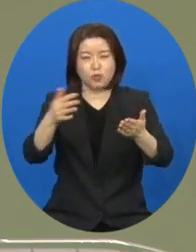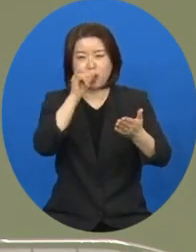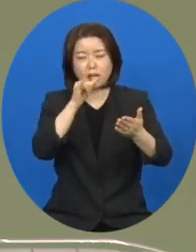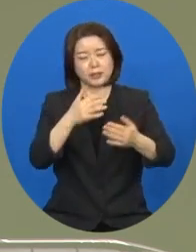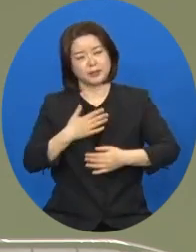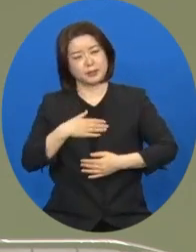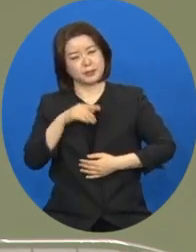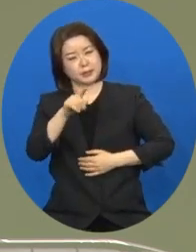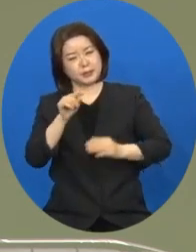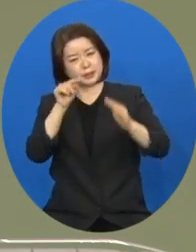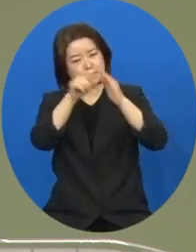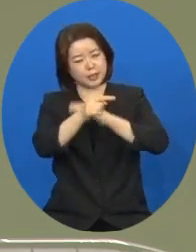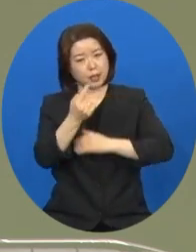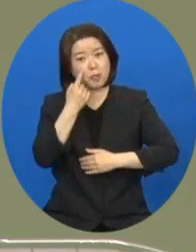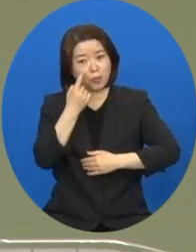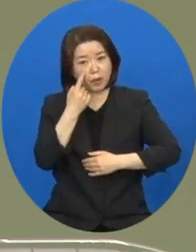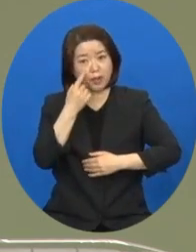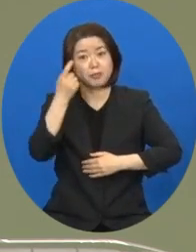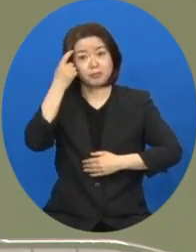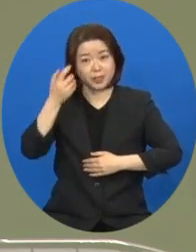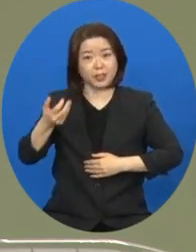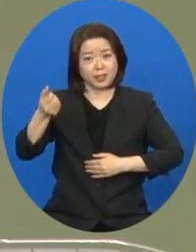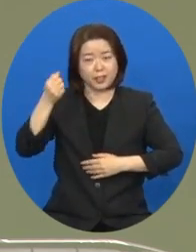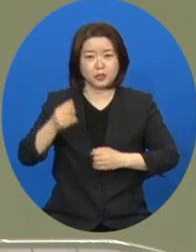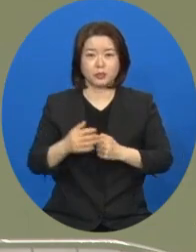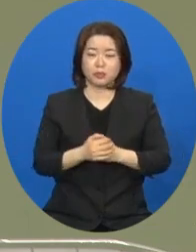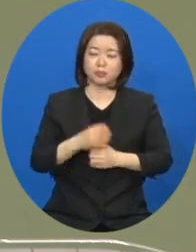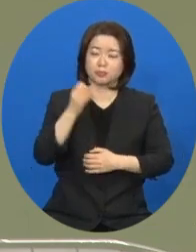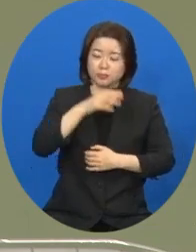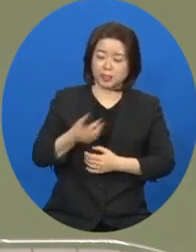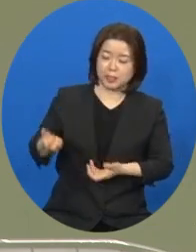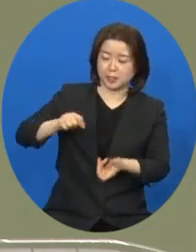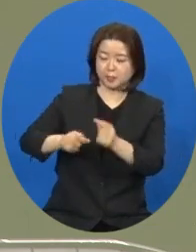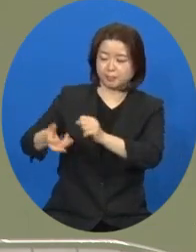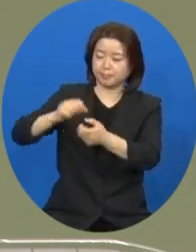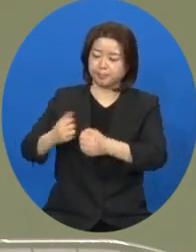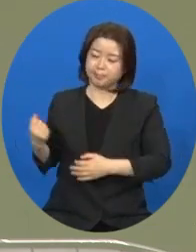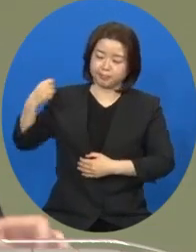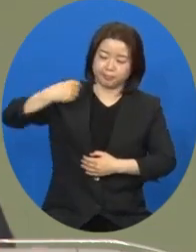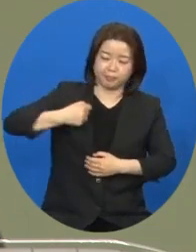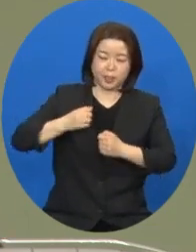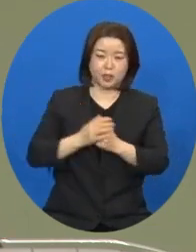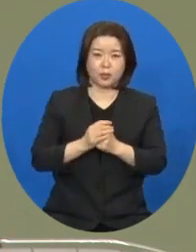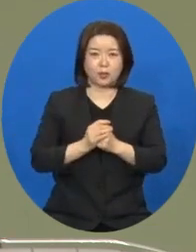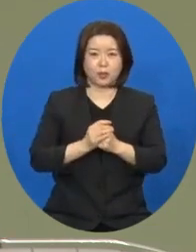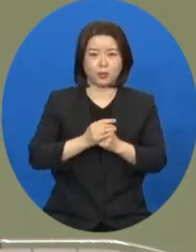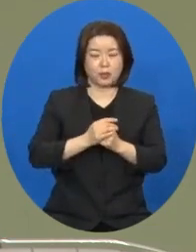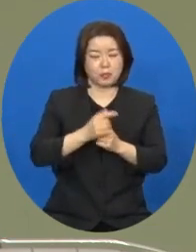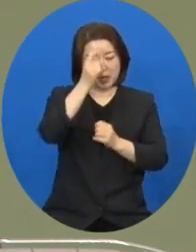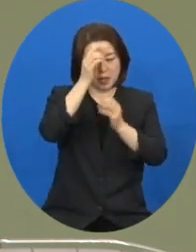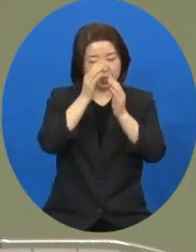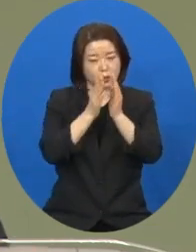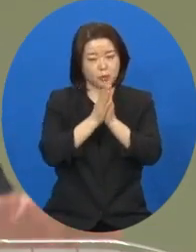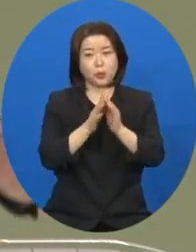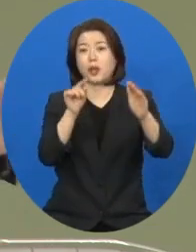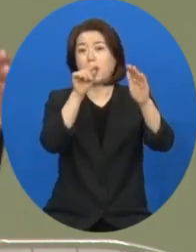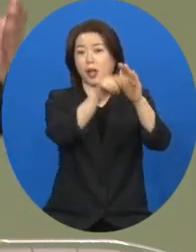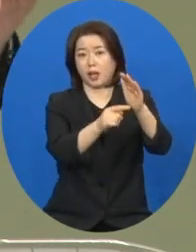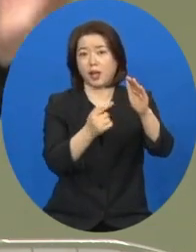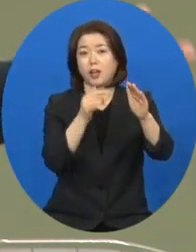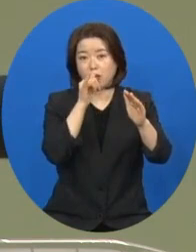한번 가볼까? 뭐 그런 생각이 들어서 그냥 짐을 꾸려가지고 기도원에 한 주간 동안 올라갔어요.